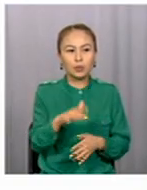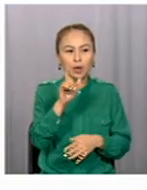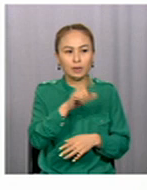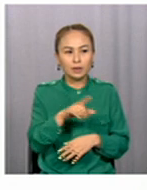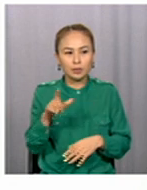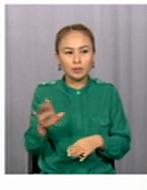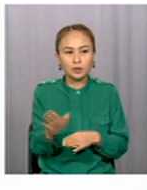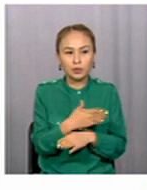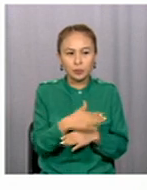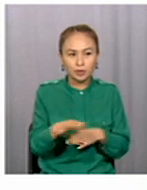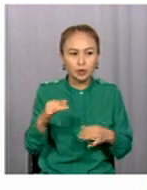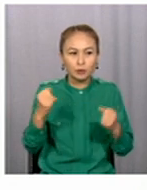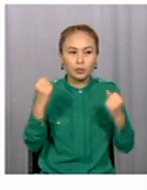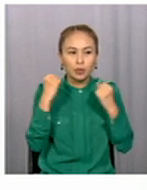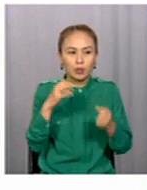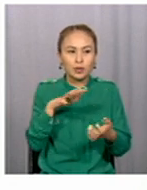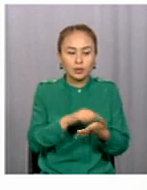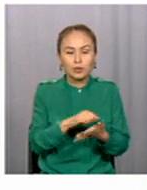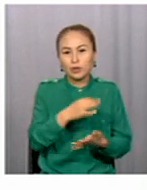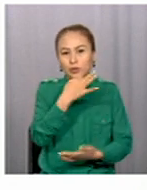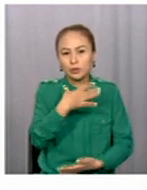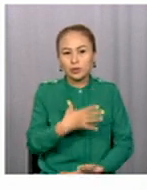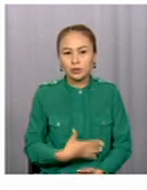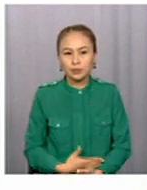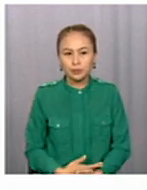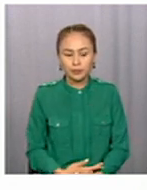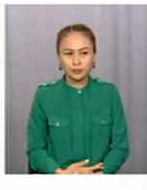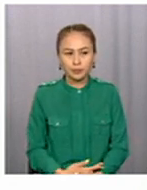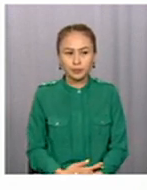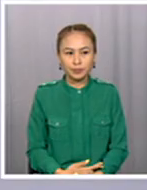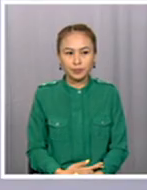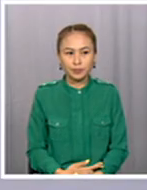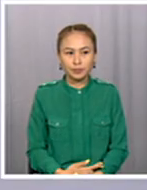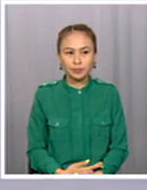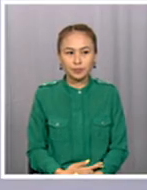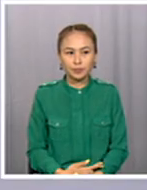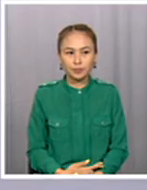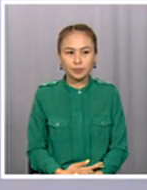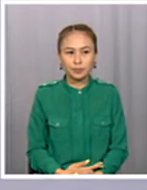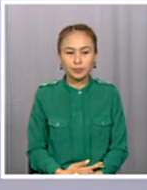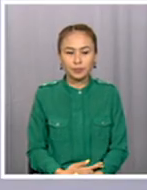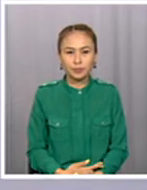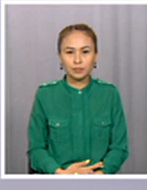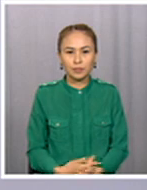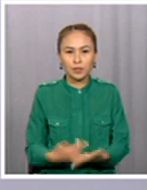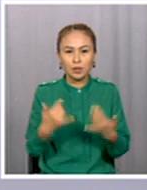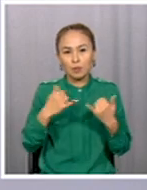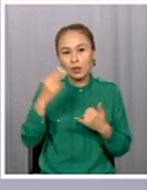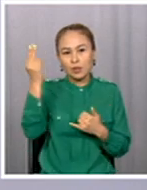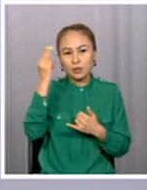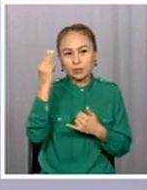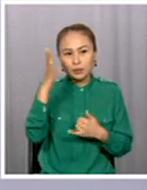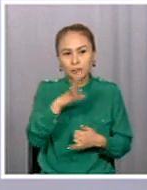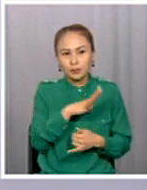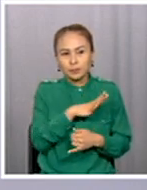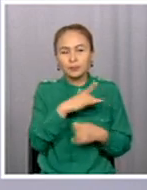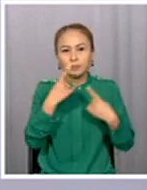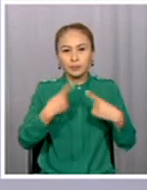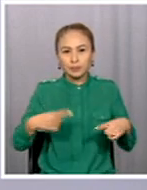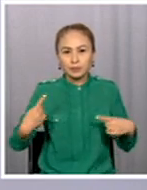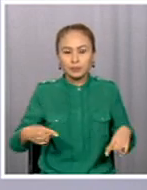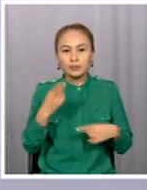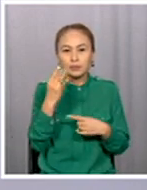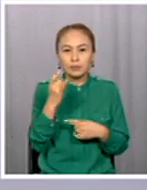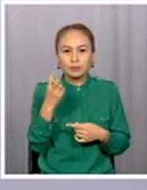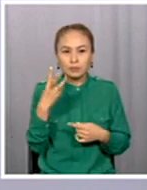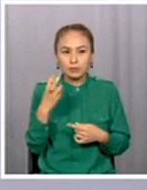серуендегенді және спортпен шұғылданғанды ұнатады екен. Сонымен балар, бүгінгі сабақта біз әртүрлі